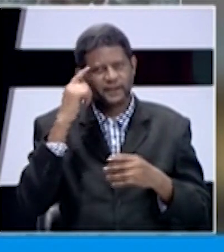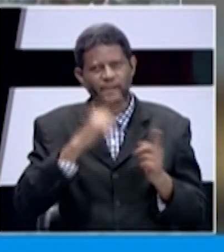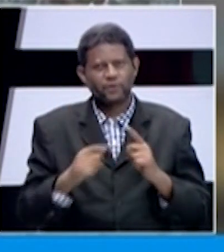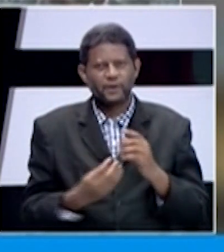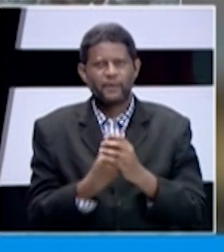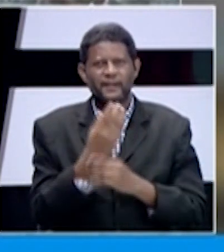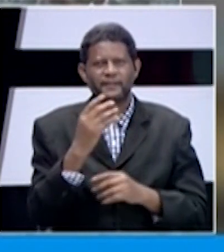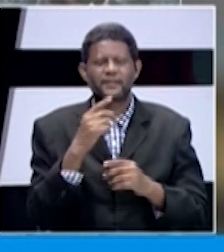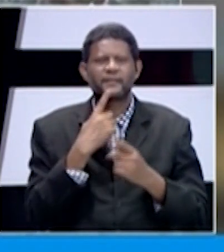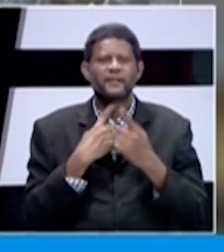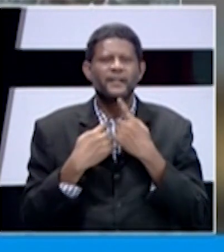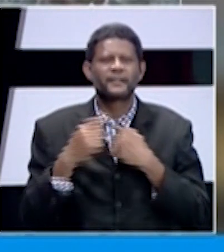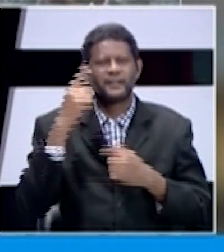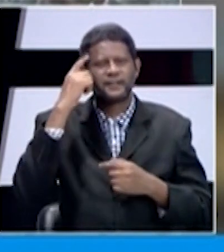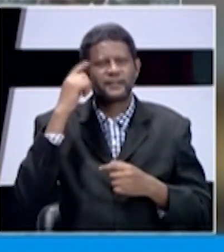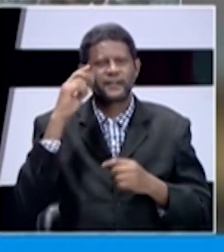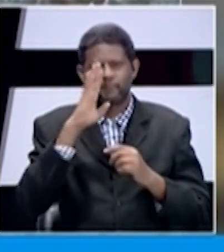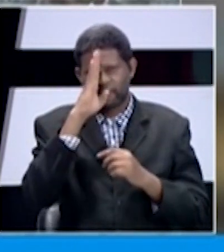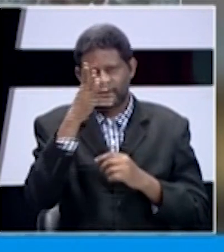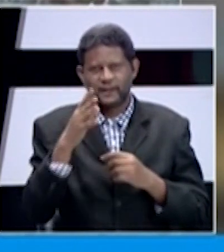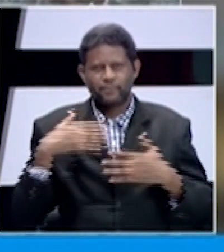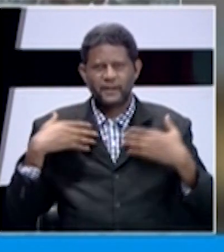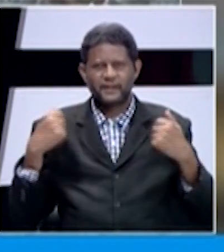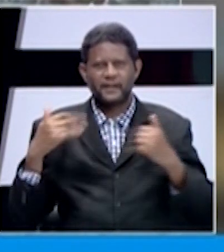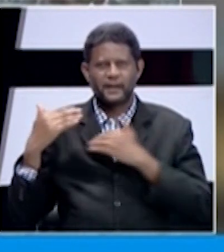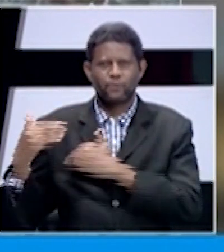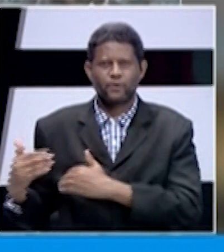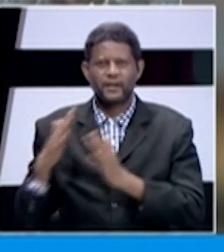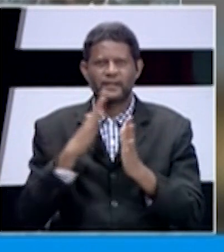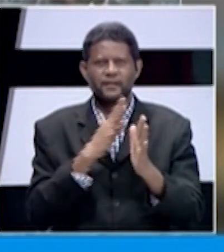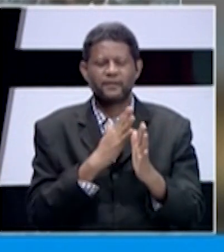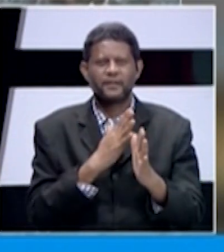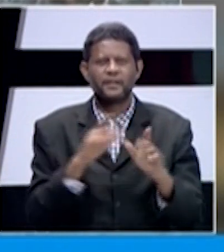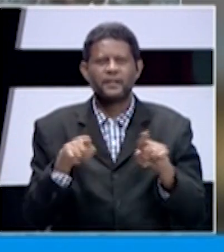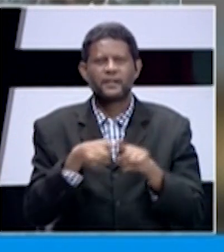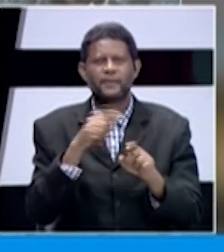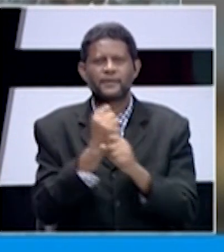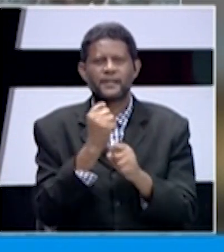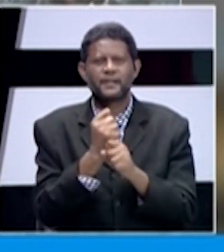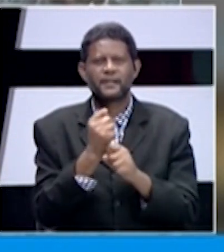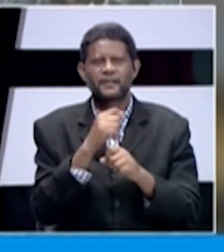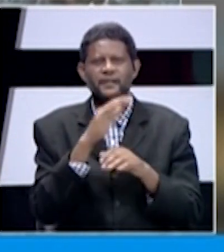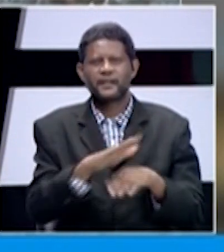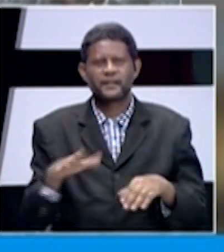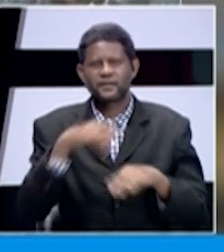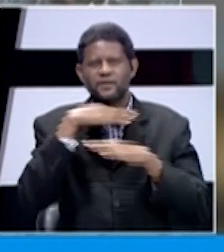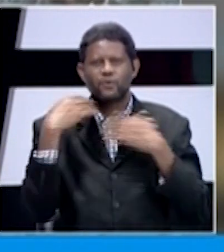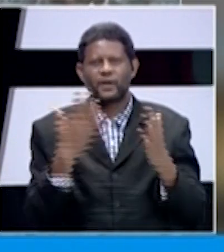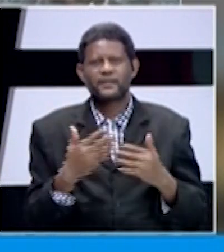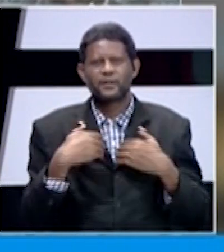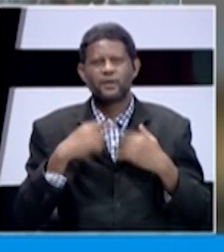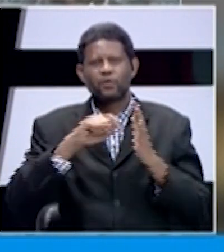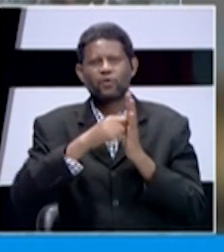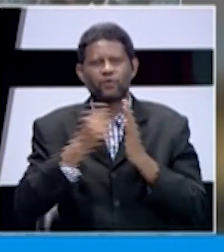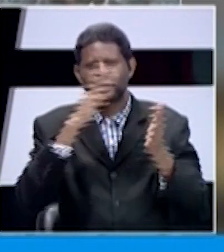لمعاتن تبهاقيتن تقرأي نمفتار مناسي أبي قوني أسوليفو كم زر باربن دك سوات زلو مقول في